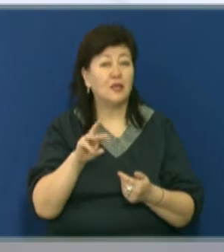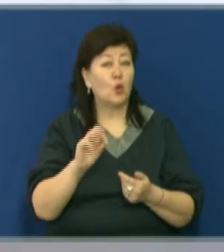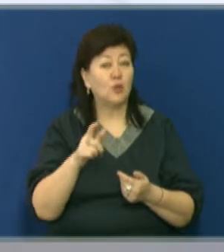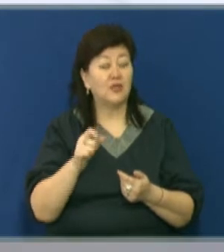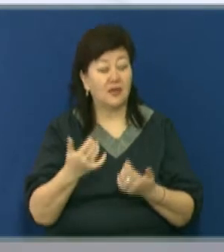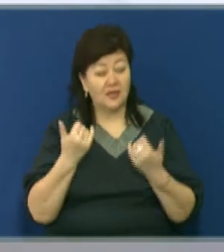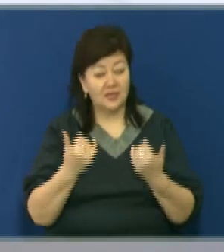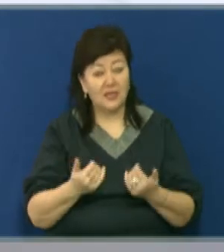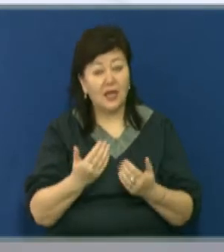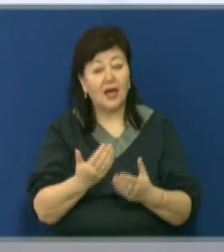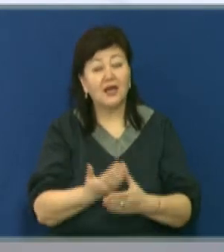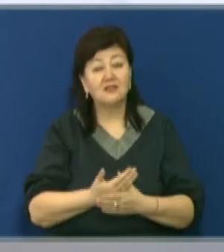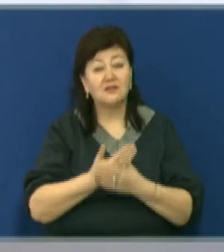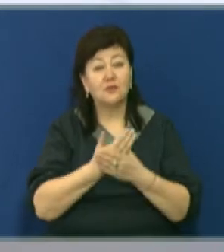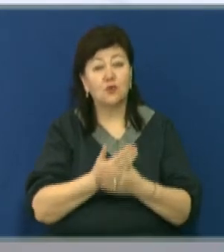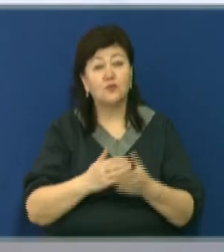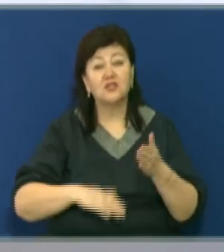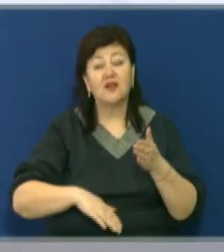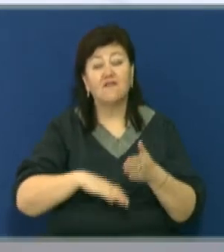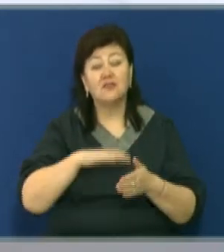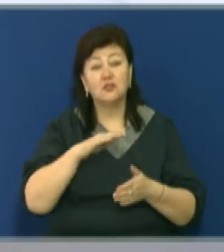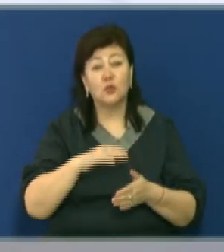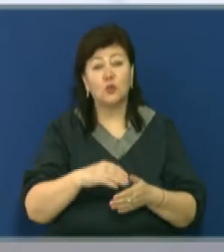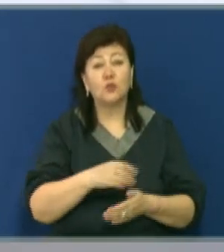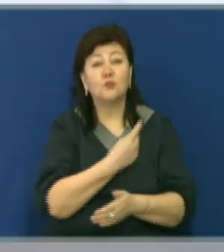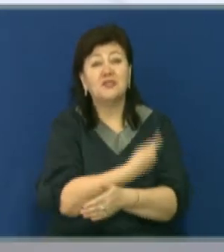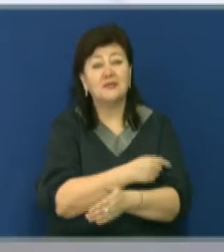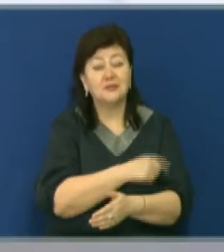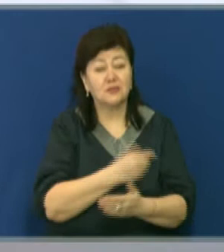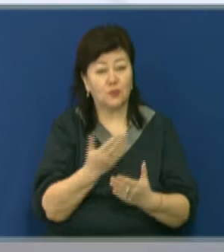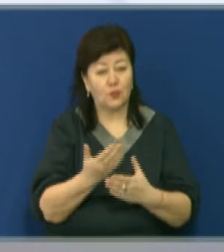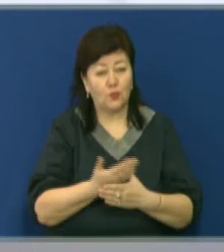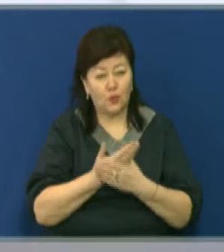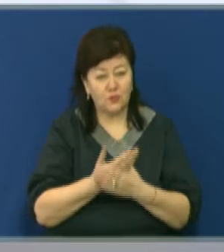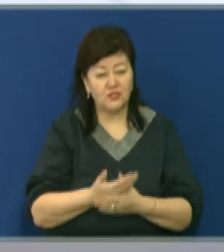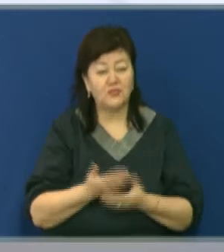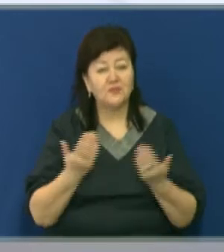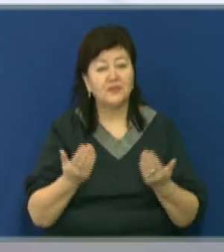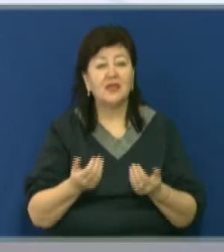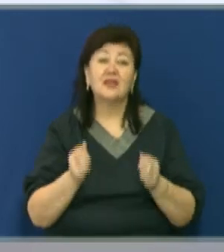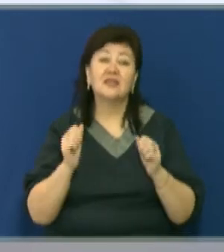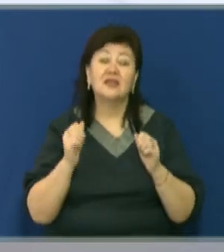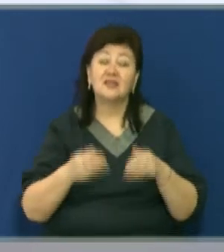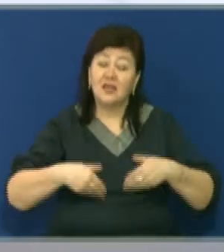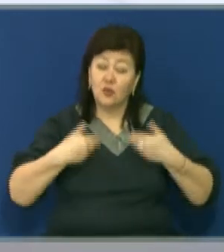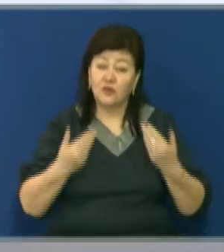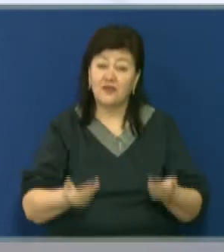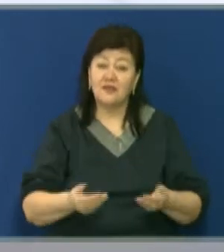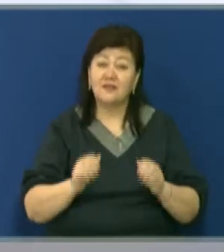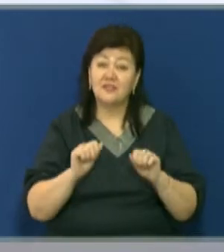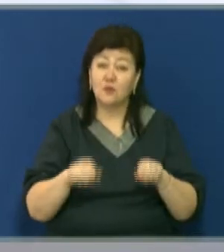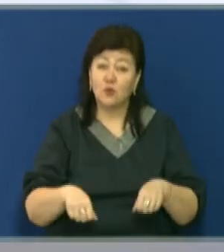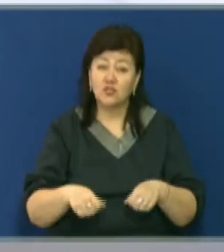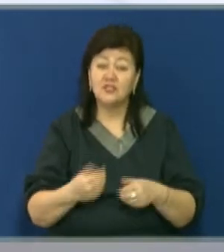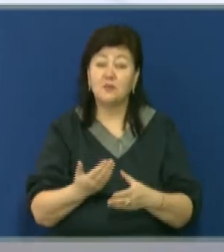жоғары медициналық көмек көрсетуге мүмкіндік берді. Шалғайдағы медициналық орталықтардың тұрғындарына медициналық көмектің қолжетімділігін арттыру үшін қосымша 10